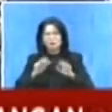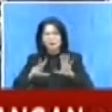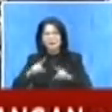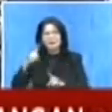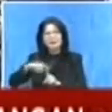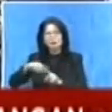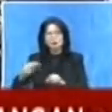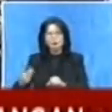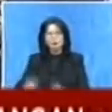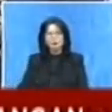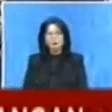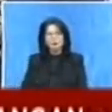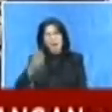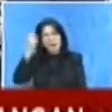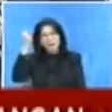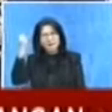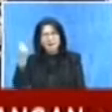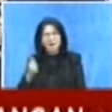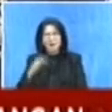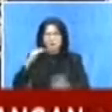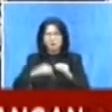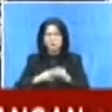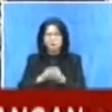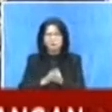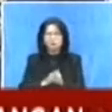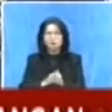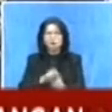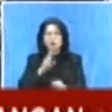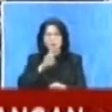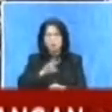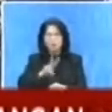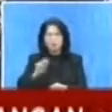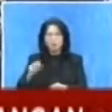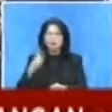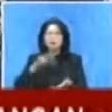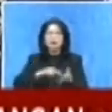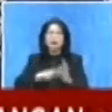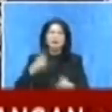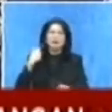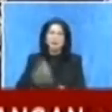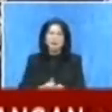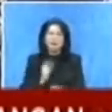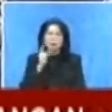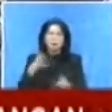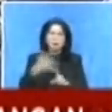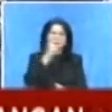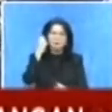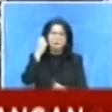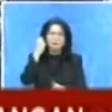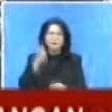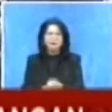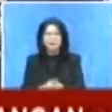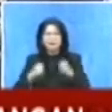Rp868 triliun. Rencana defisit tahun 2022 memiliki arti penting sebagai langkah untuk mencapai